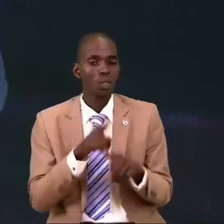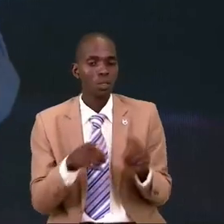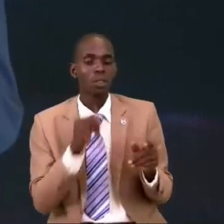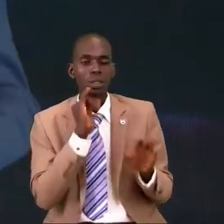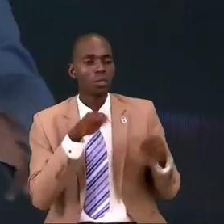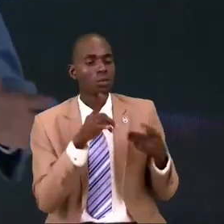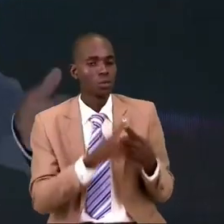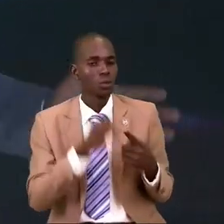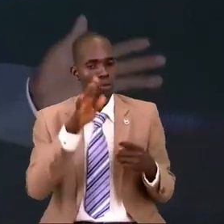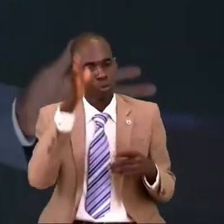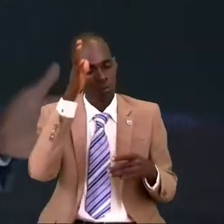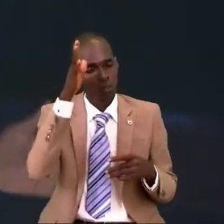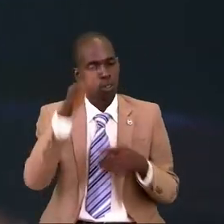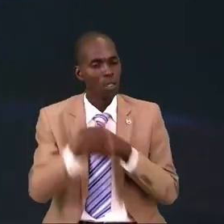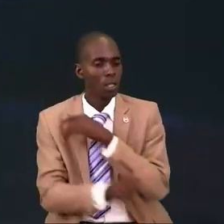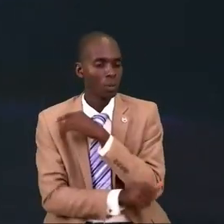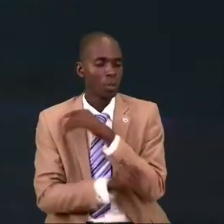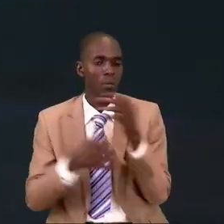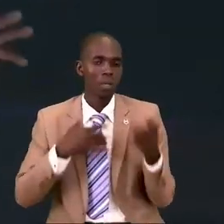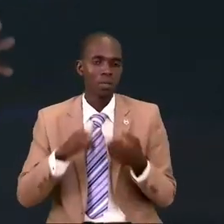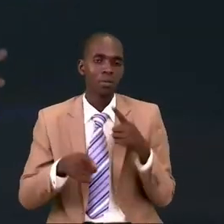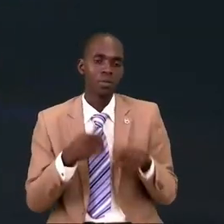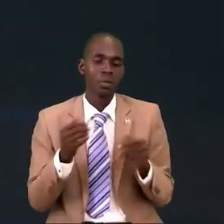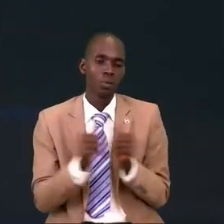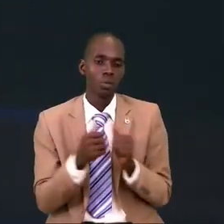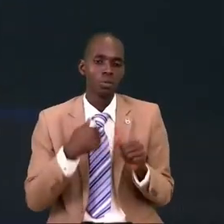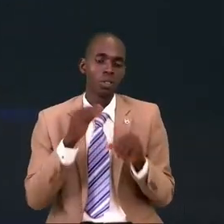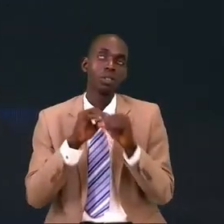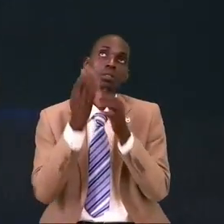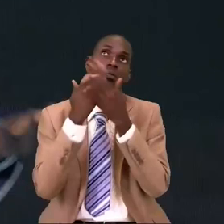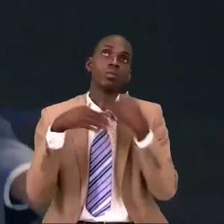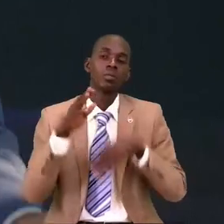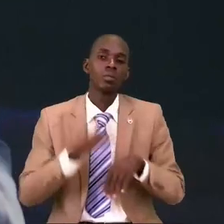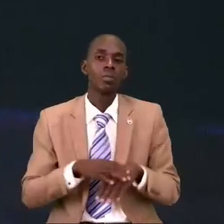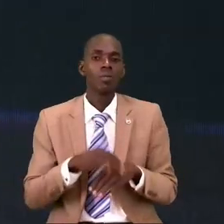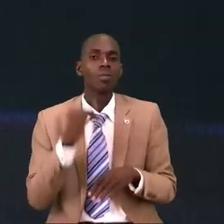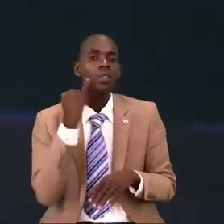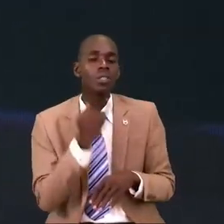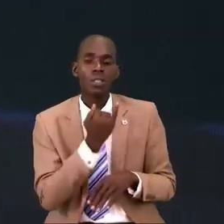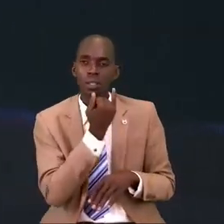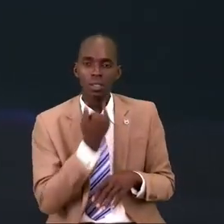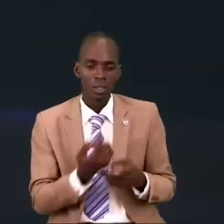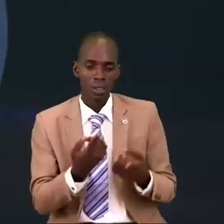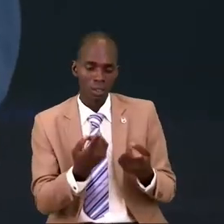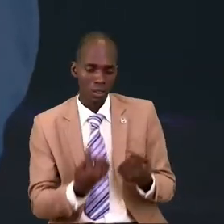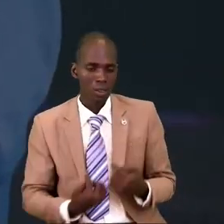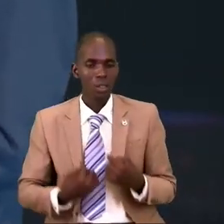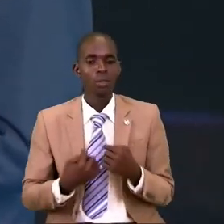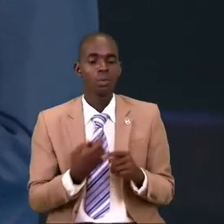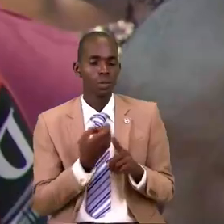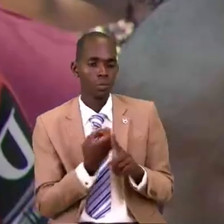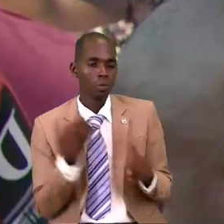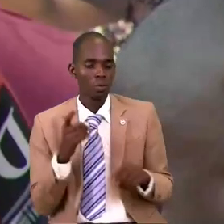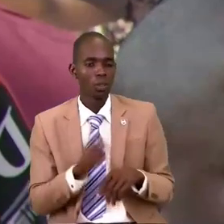Et c'est avec moi, tu peux voir ça. Il peut voir que j'accomplis ça ou pas. Tout ce que je promets, je